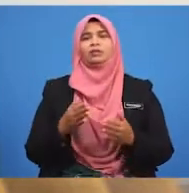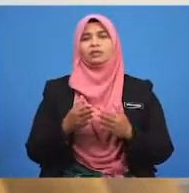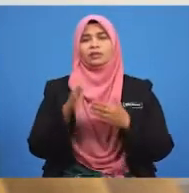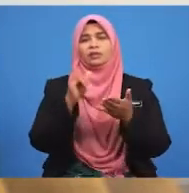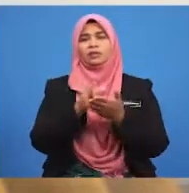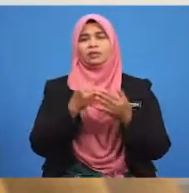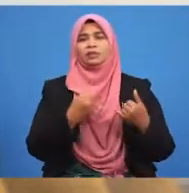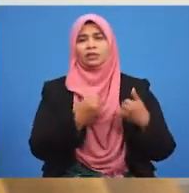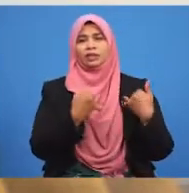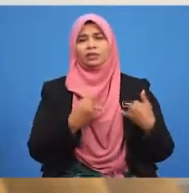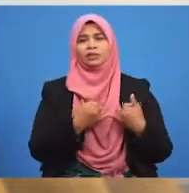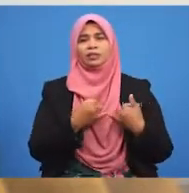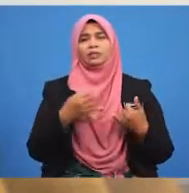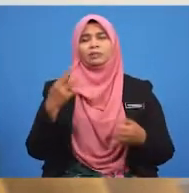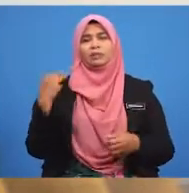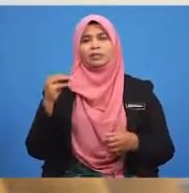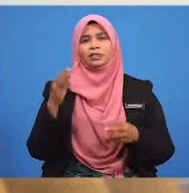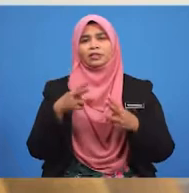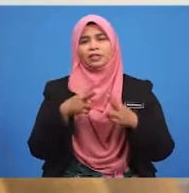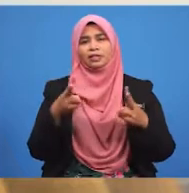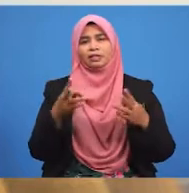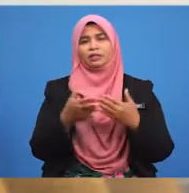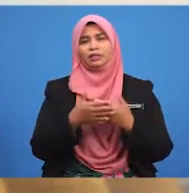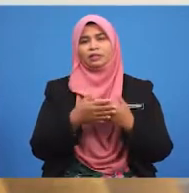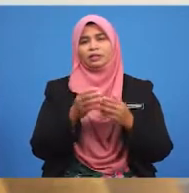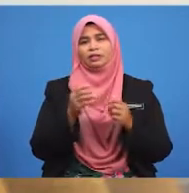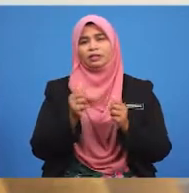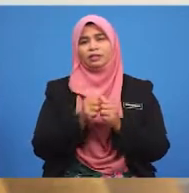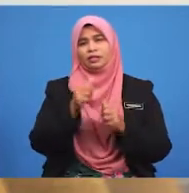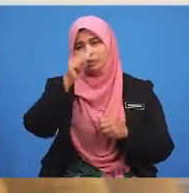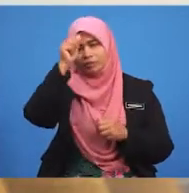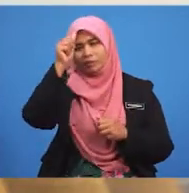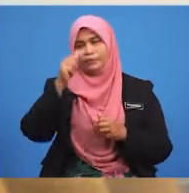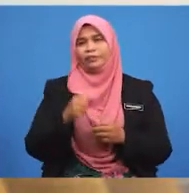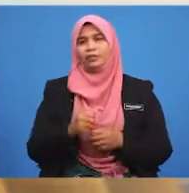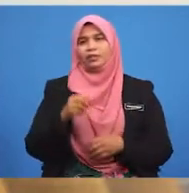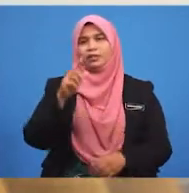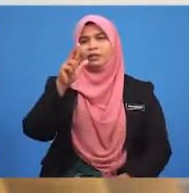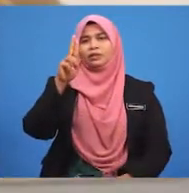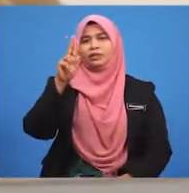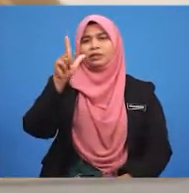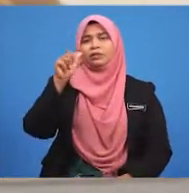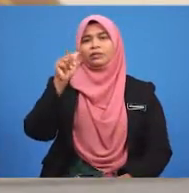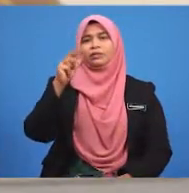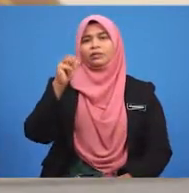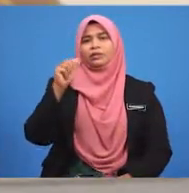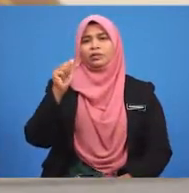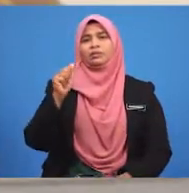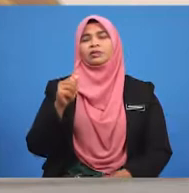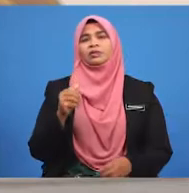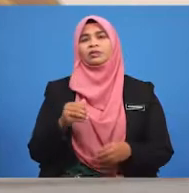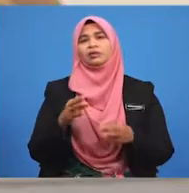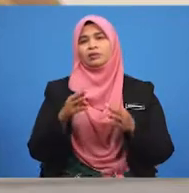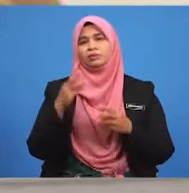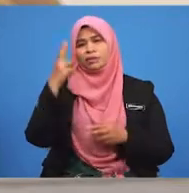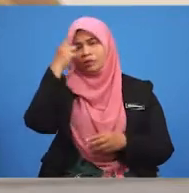Allah dan sentiasa bertakwa kepada Allah Subhanahu wa taala. Ulama merupakan pewaris para nabi.